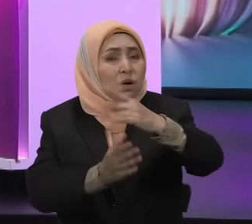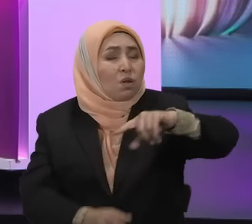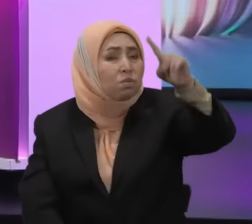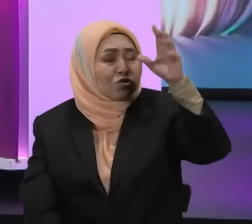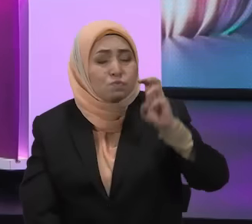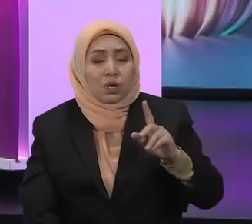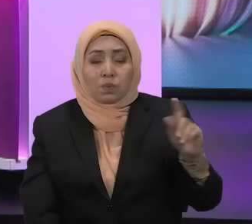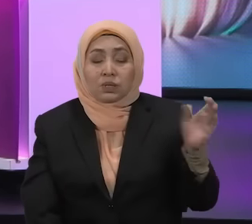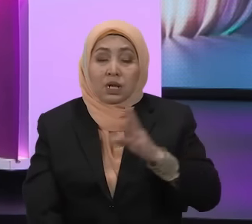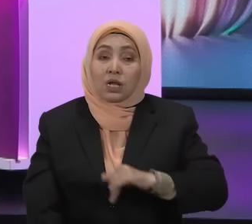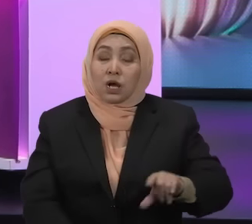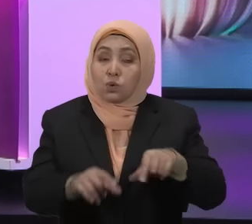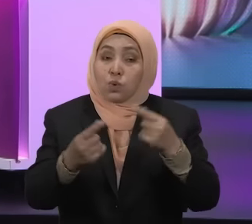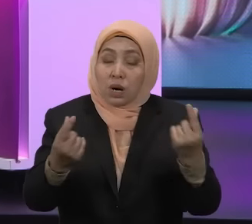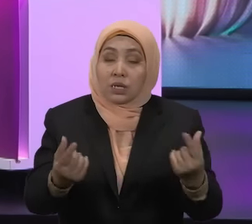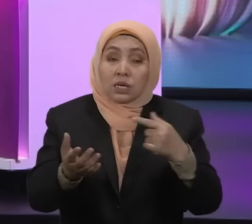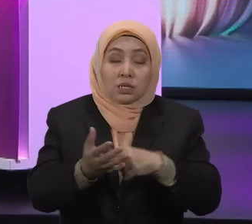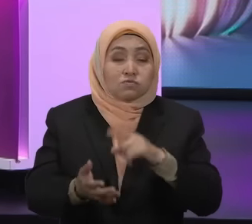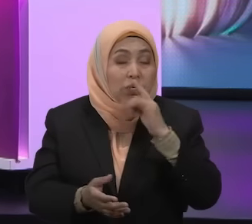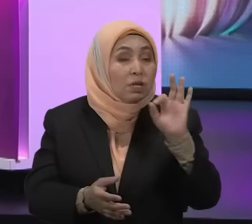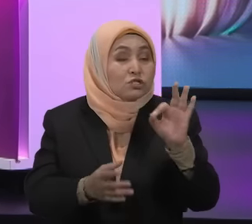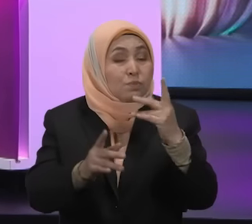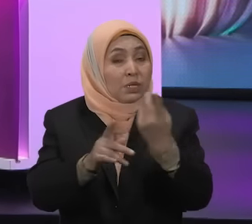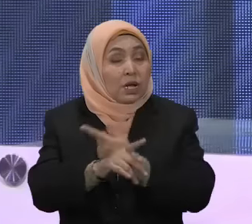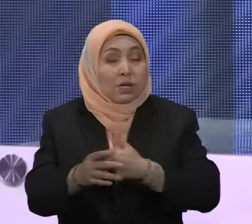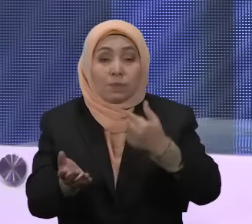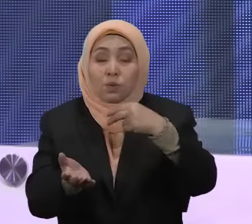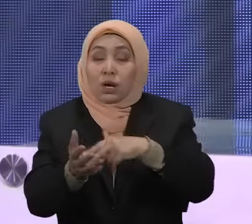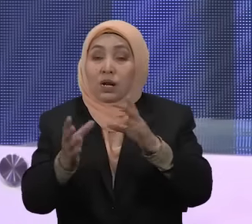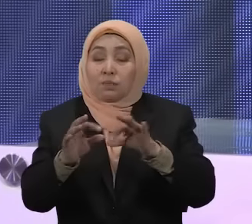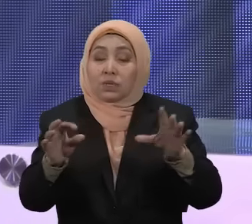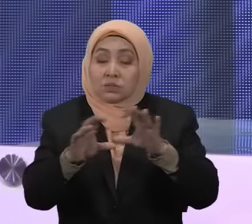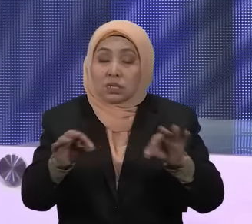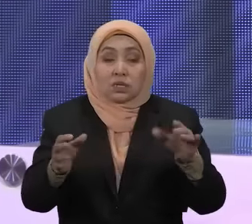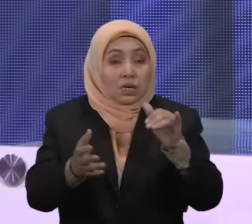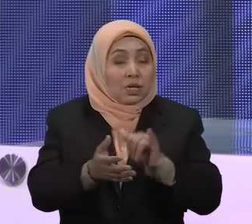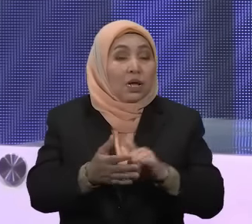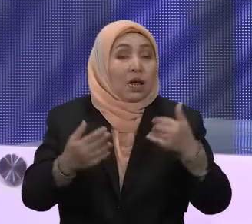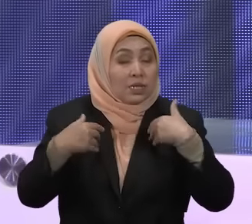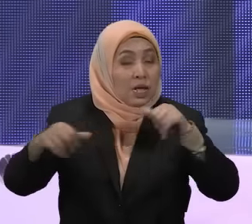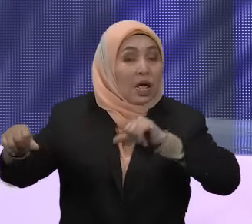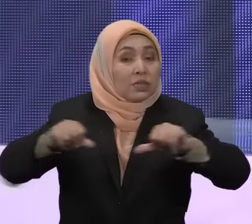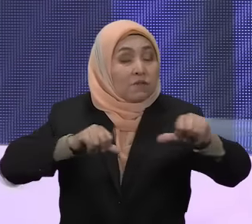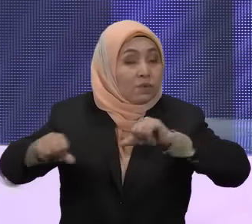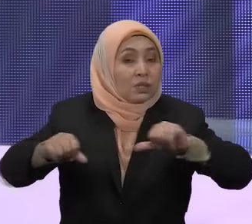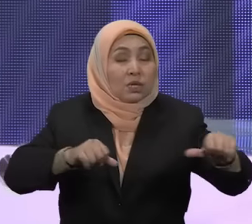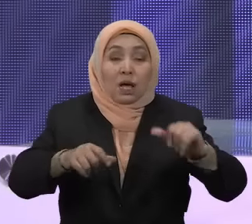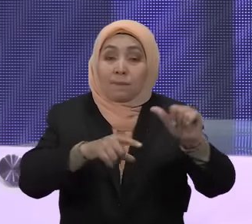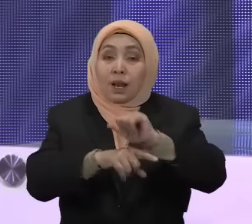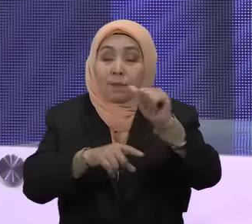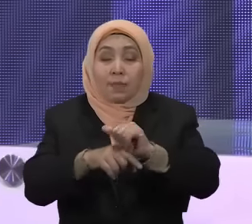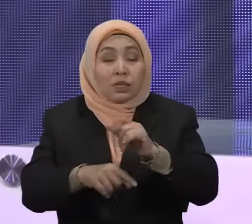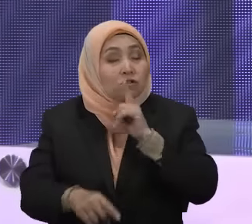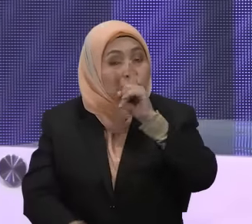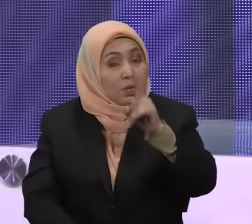Allah Subhanahu Wa Taala. Dalam Al-Quran, muhtadin ini 9 kali saja berulang saatnya, nak menceritakan bahawa ada aktiviti-aktiviti, amal-amal